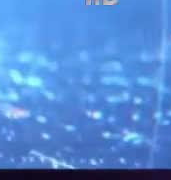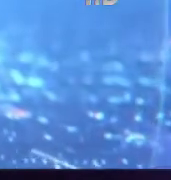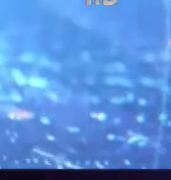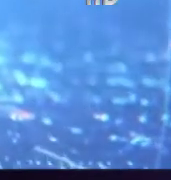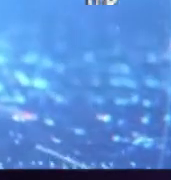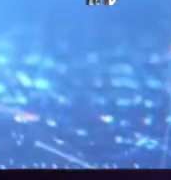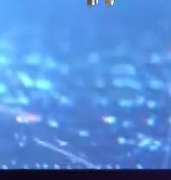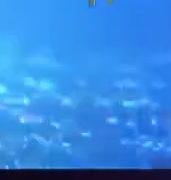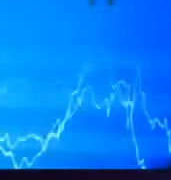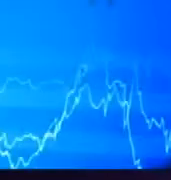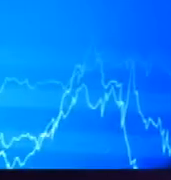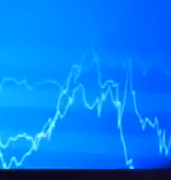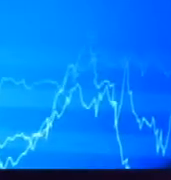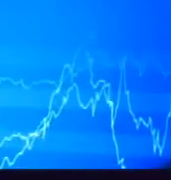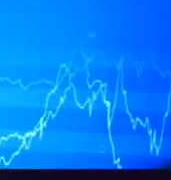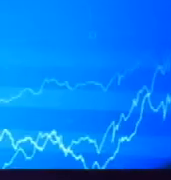จุดไปปิดที่ระดับ